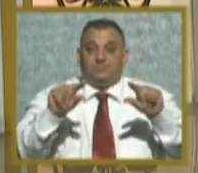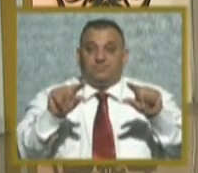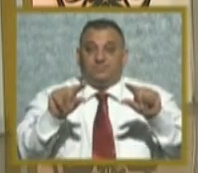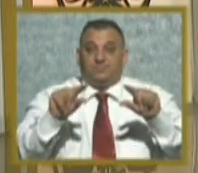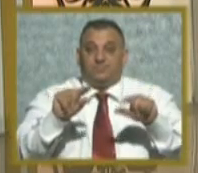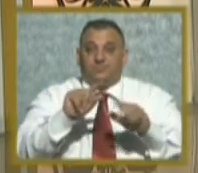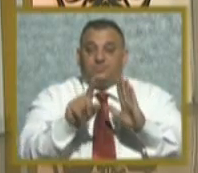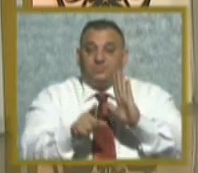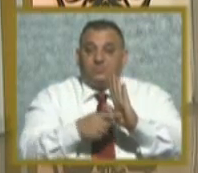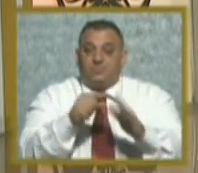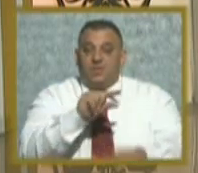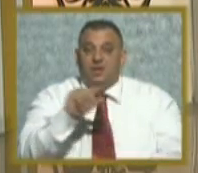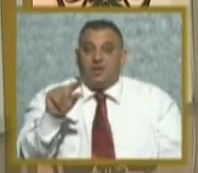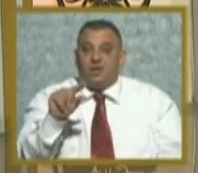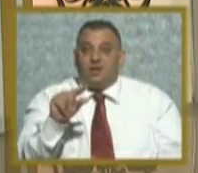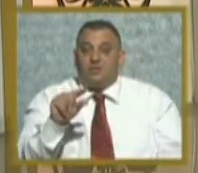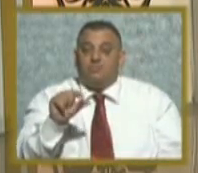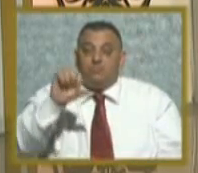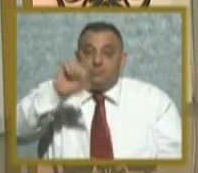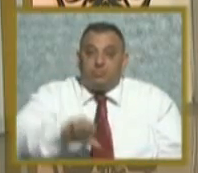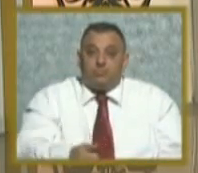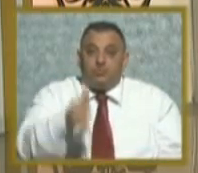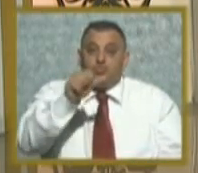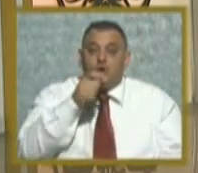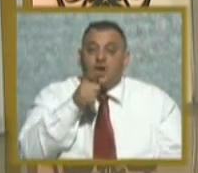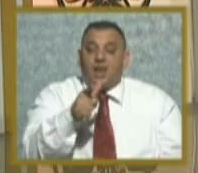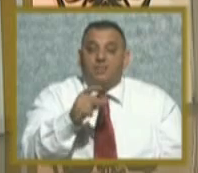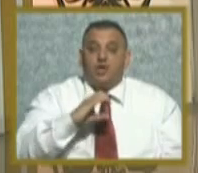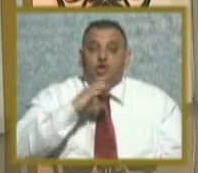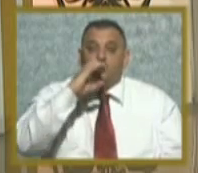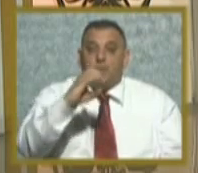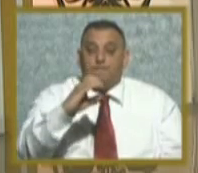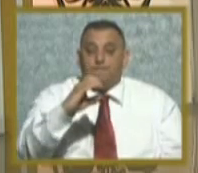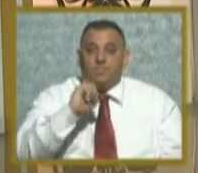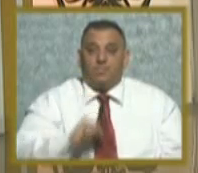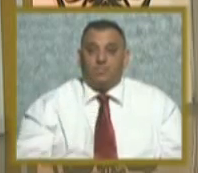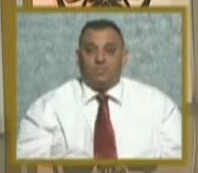وهذا عليها يعني خطأ ولا شيء السيارة هذه اللي أخذت؟